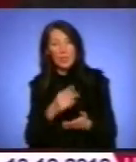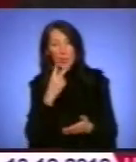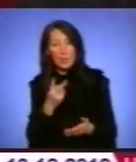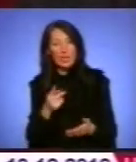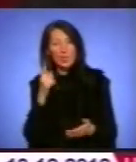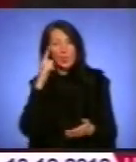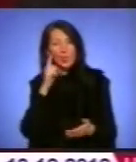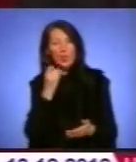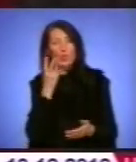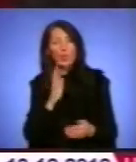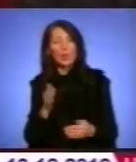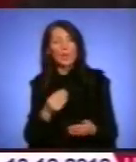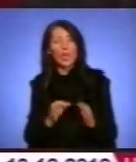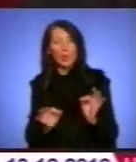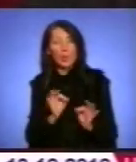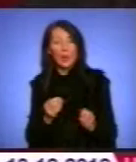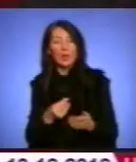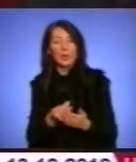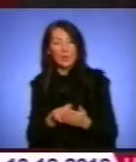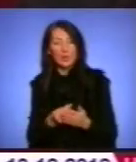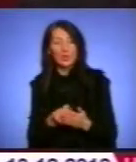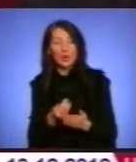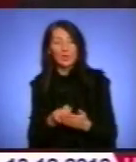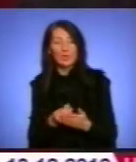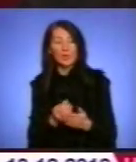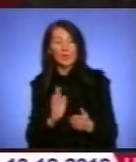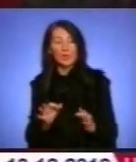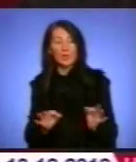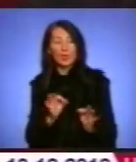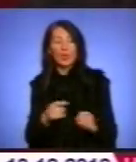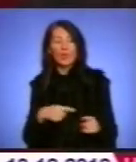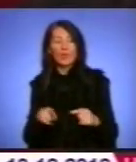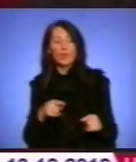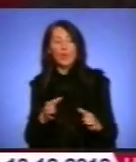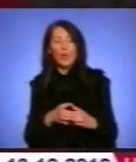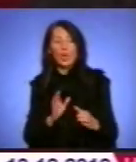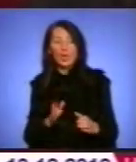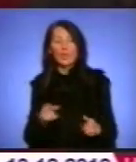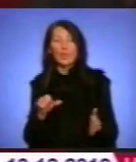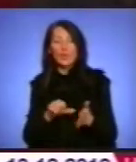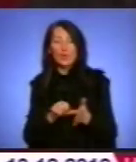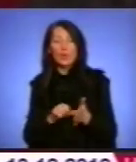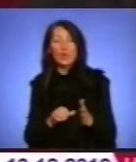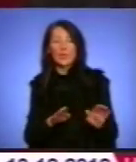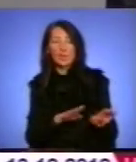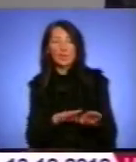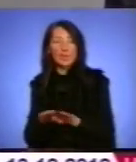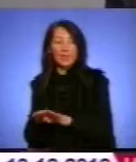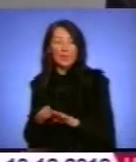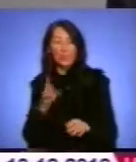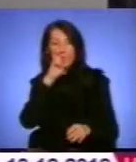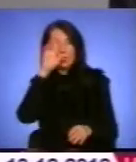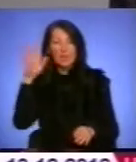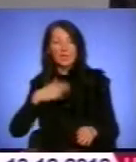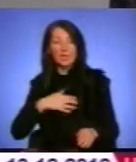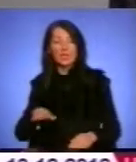що якщо буде нормальне фінансування, буде нормальні футболісти, тобто команда буде виступати на належному рівні, переставляти наш край. Зустріч